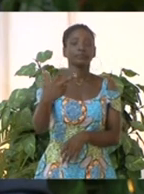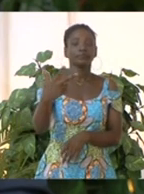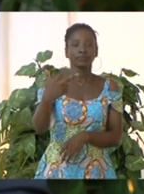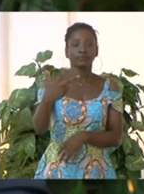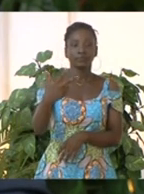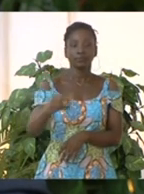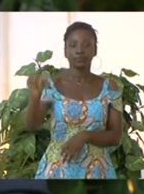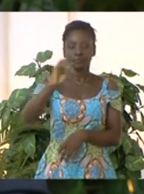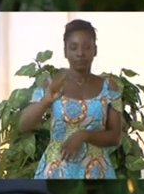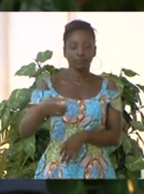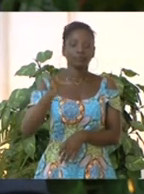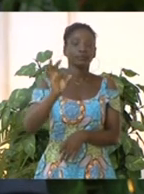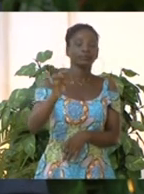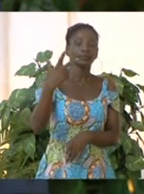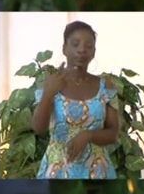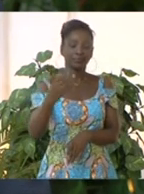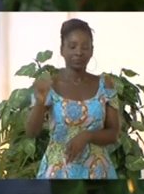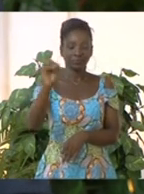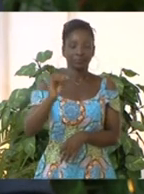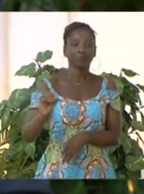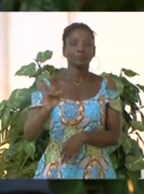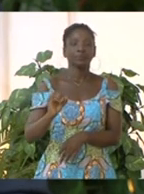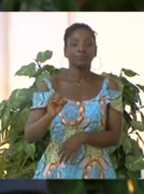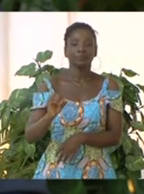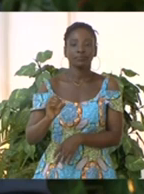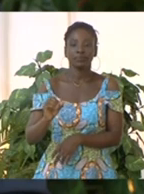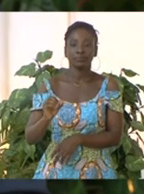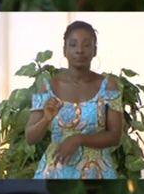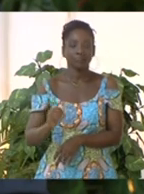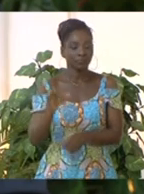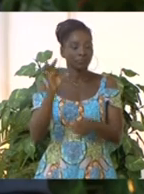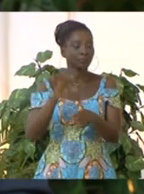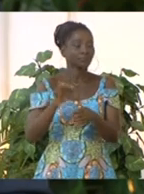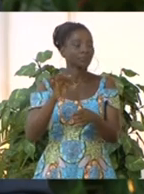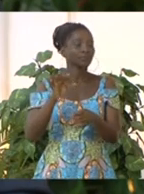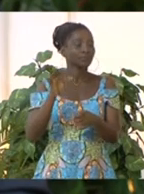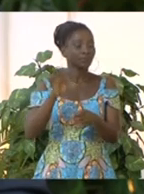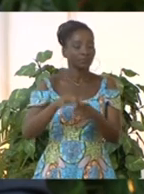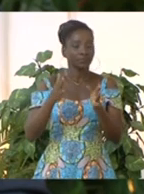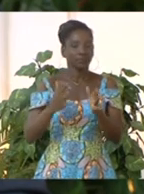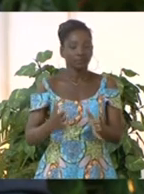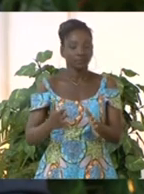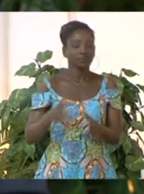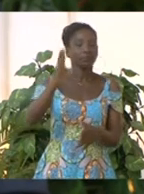213, soit 0,93%. Suffrage exprimé,